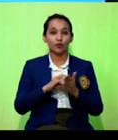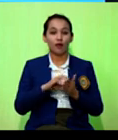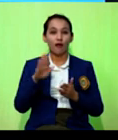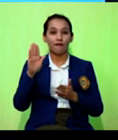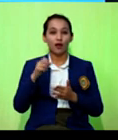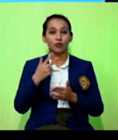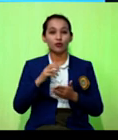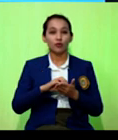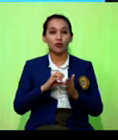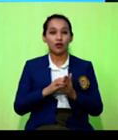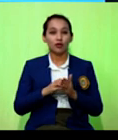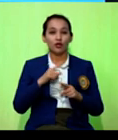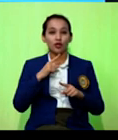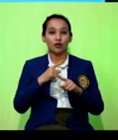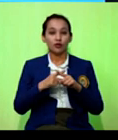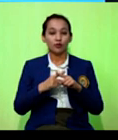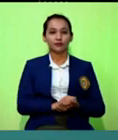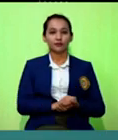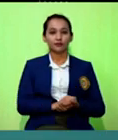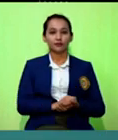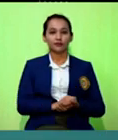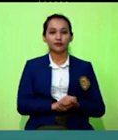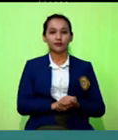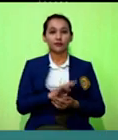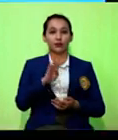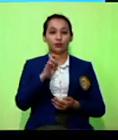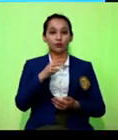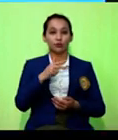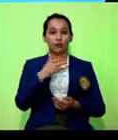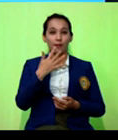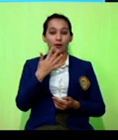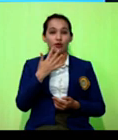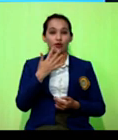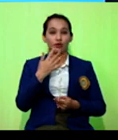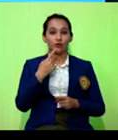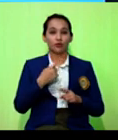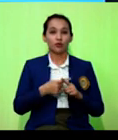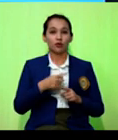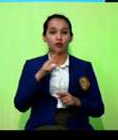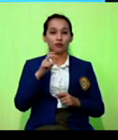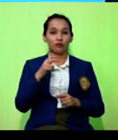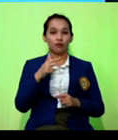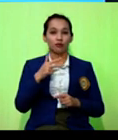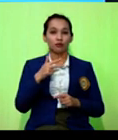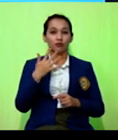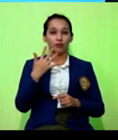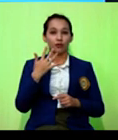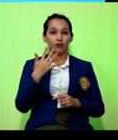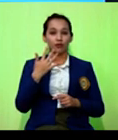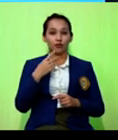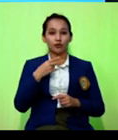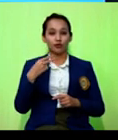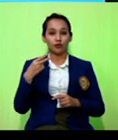3 xonali sonning yig'indisini topishingiz kerak. 435 bilan 235 sonlarning